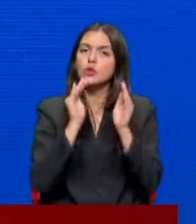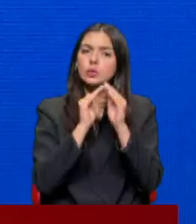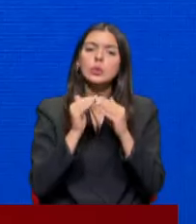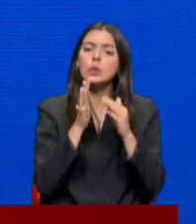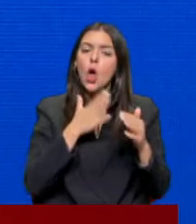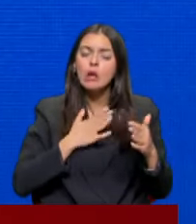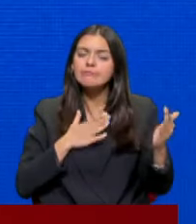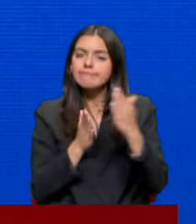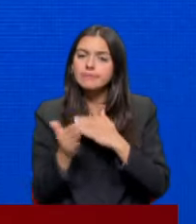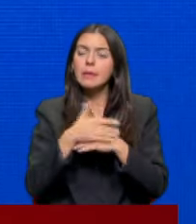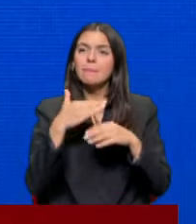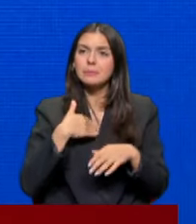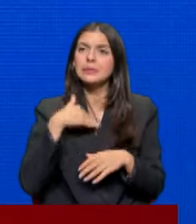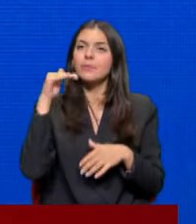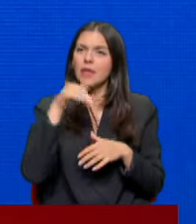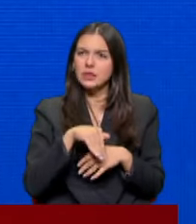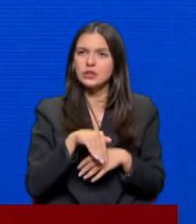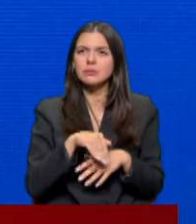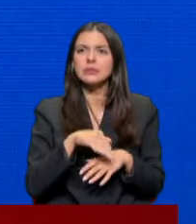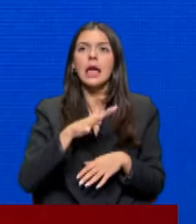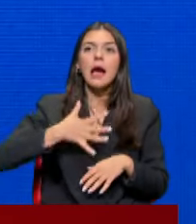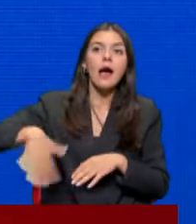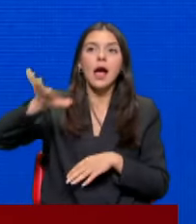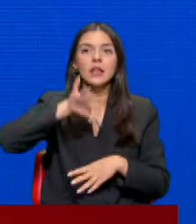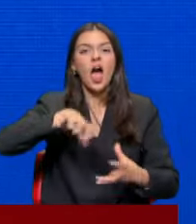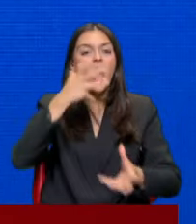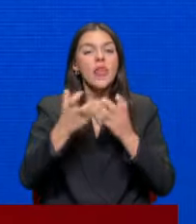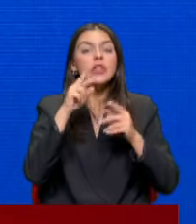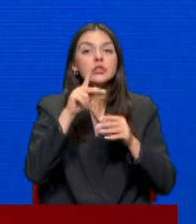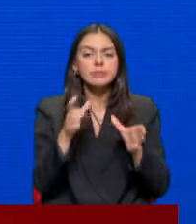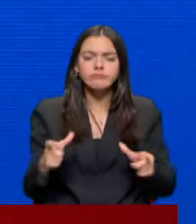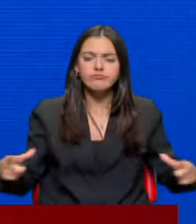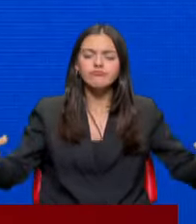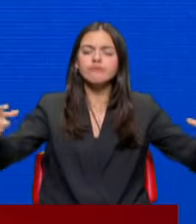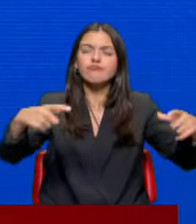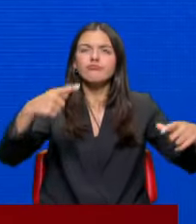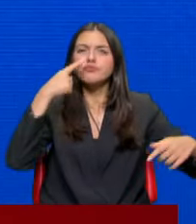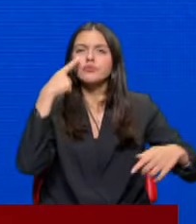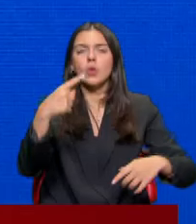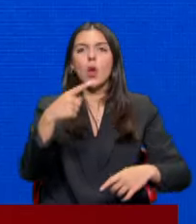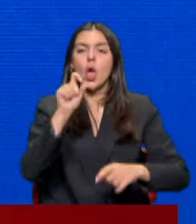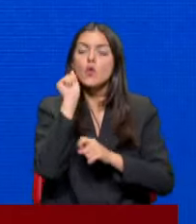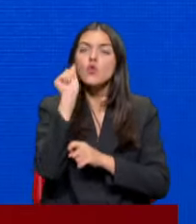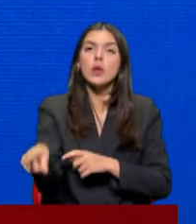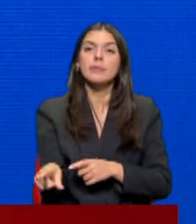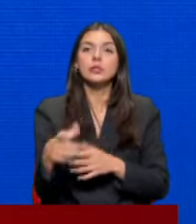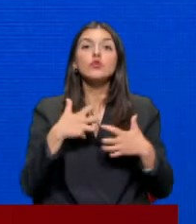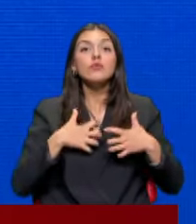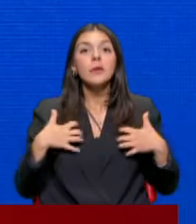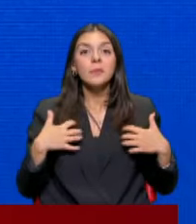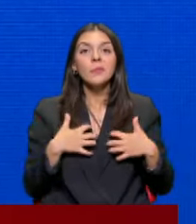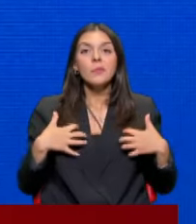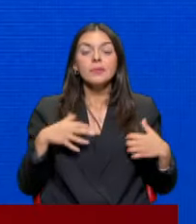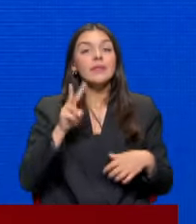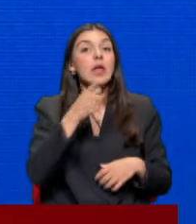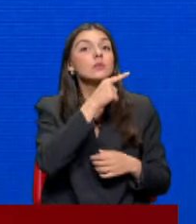üstesinden bizim geleceğimize etrafı ateş çemberiyle kuşatılmış ülkemizin güvenliğini